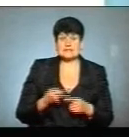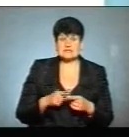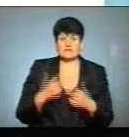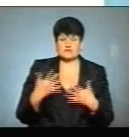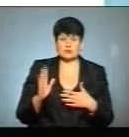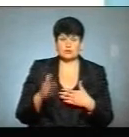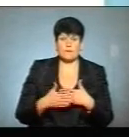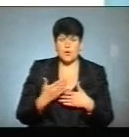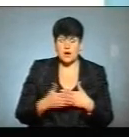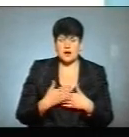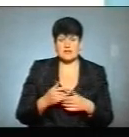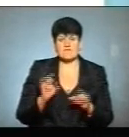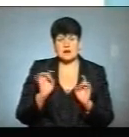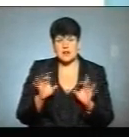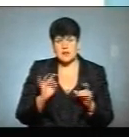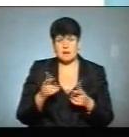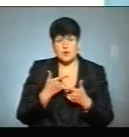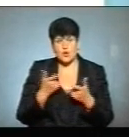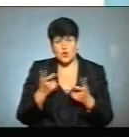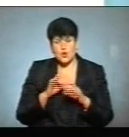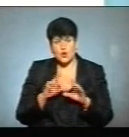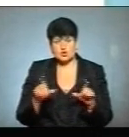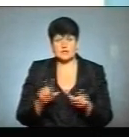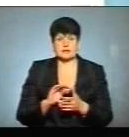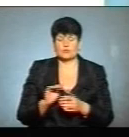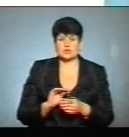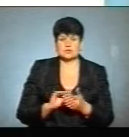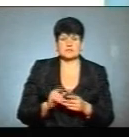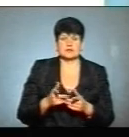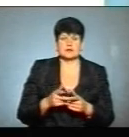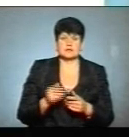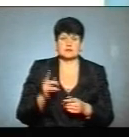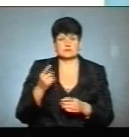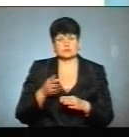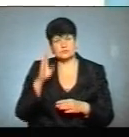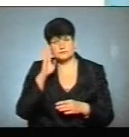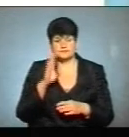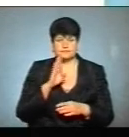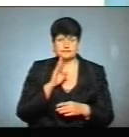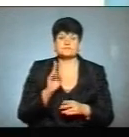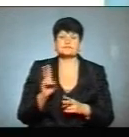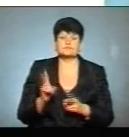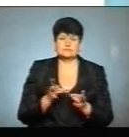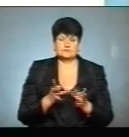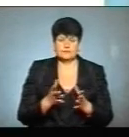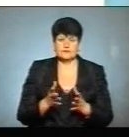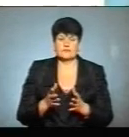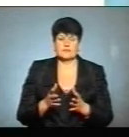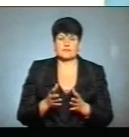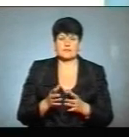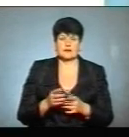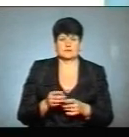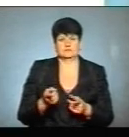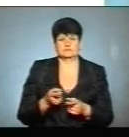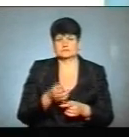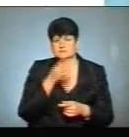в рекламах, оголошеннях не можна там ставити певні вимоги, що це має бути чоловік чи жінка, що це має бути там якась прихильність до